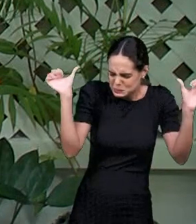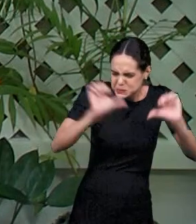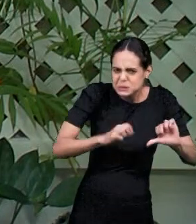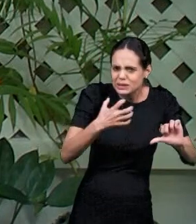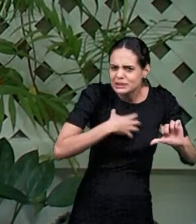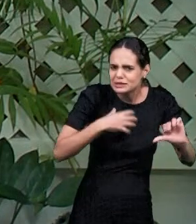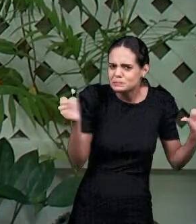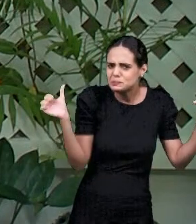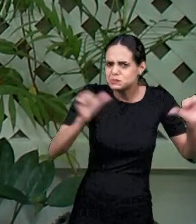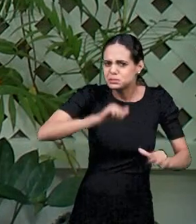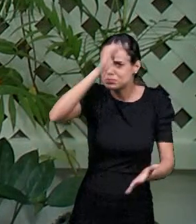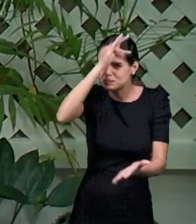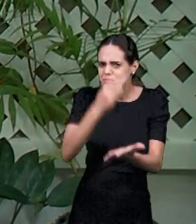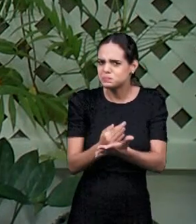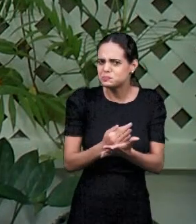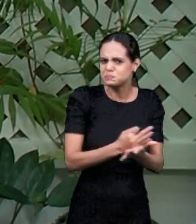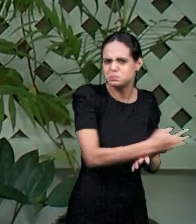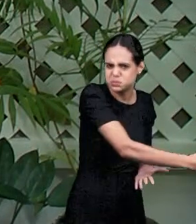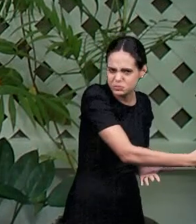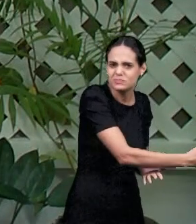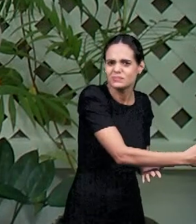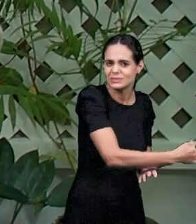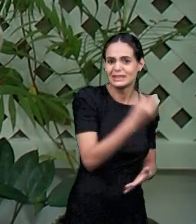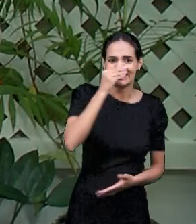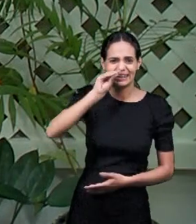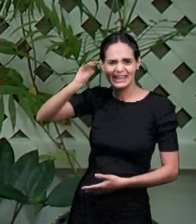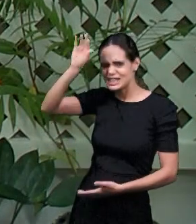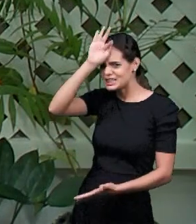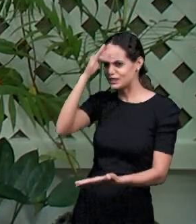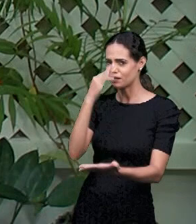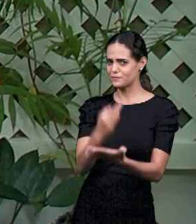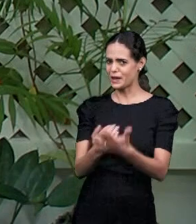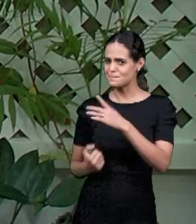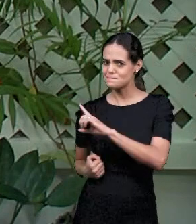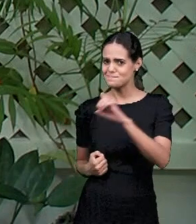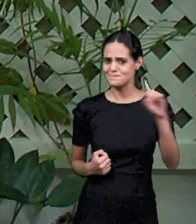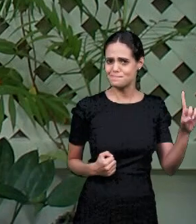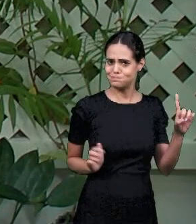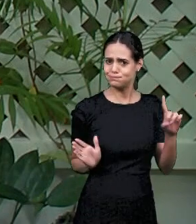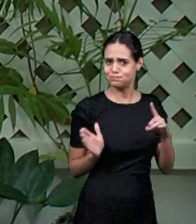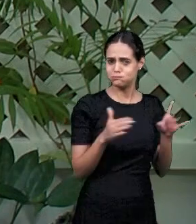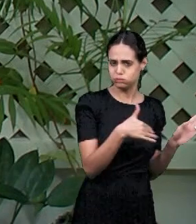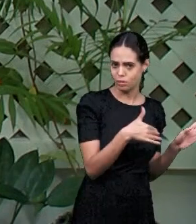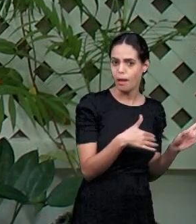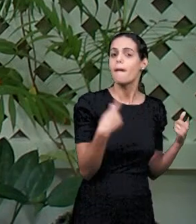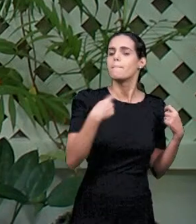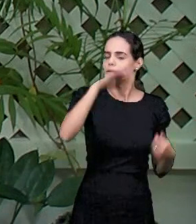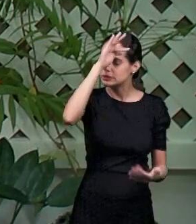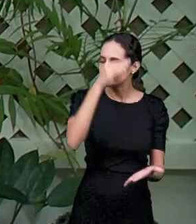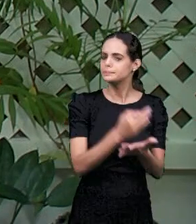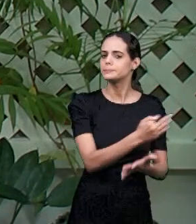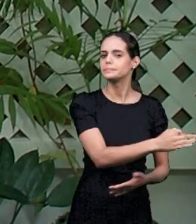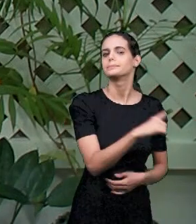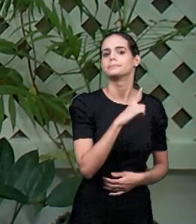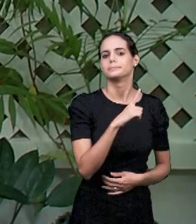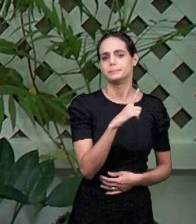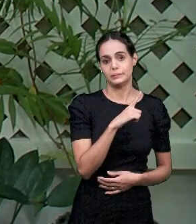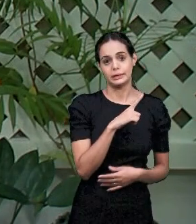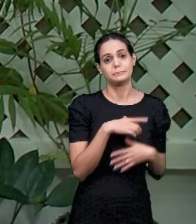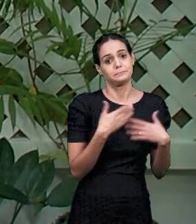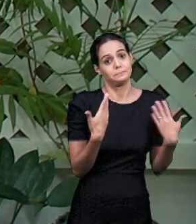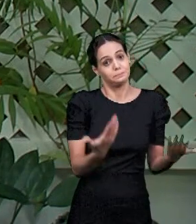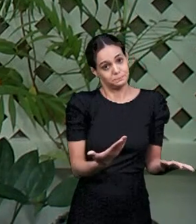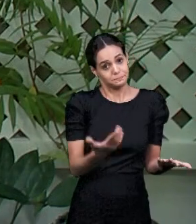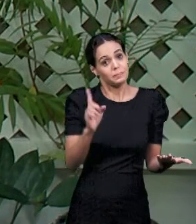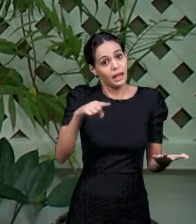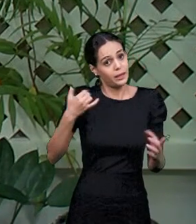terrible, qui est le côté de l'apostasie qui renie, mais nécessaire. Cette apostasie est nécessaire.